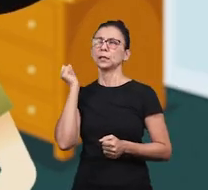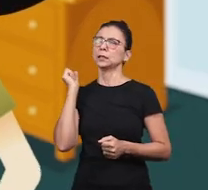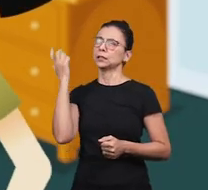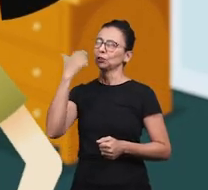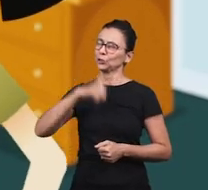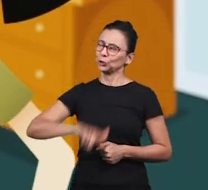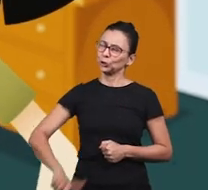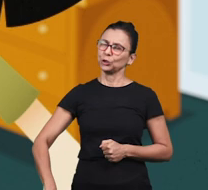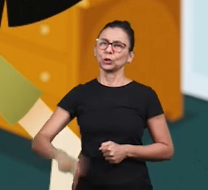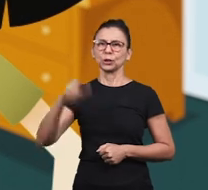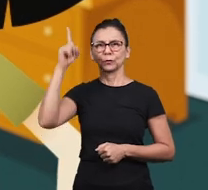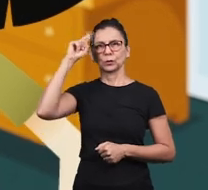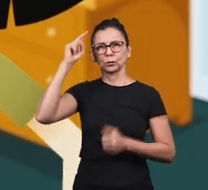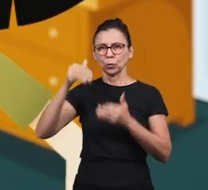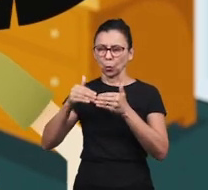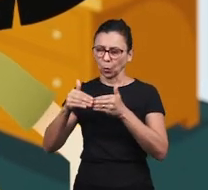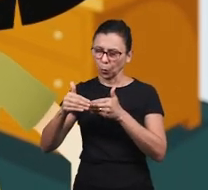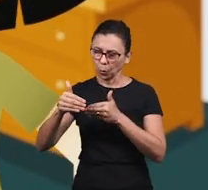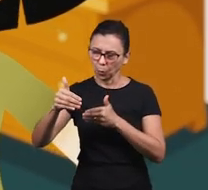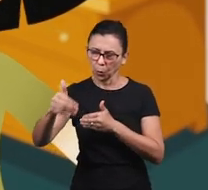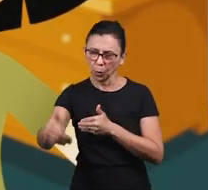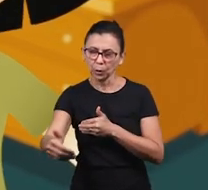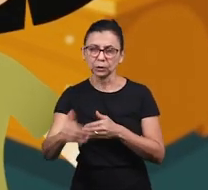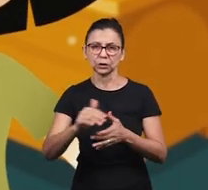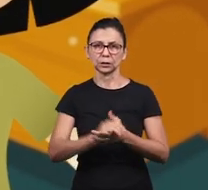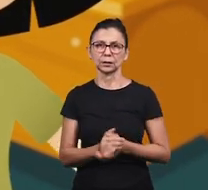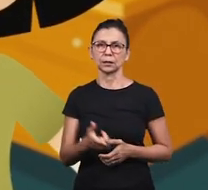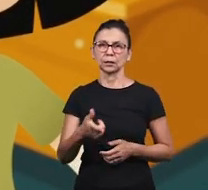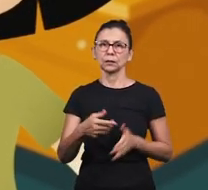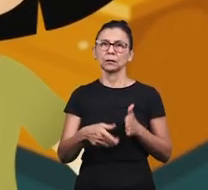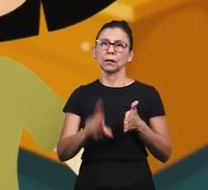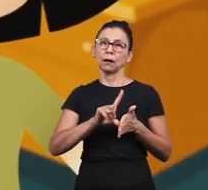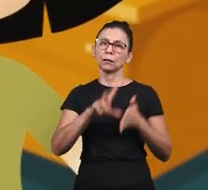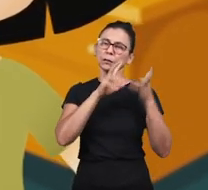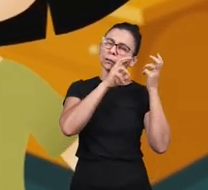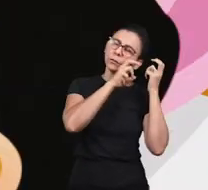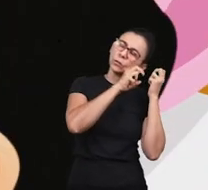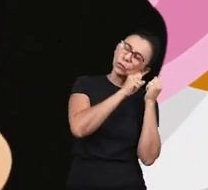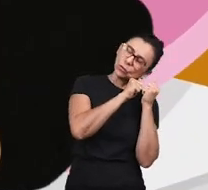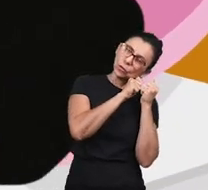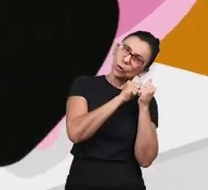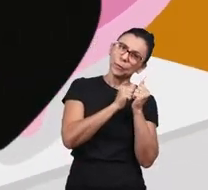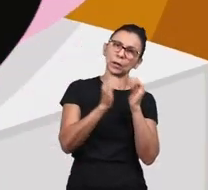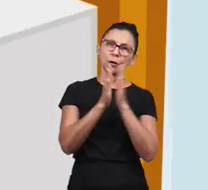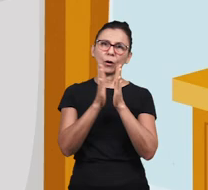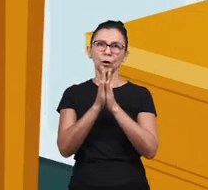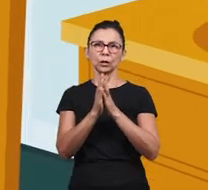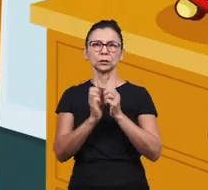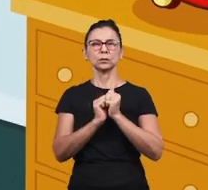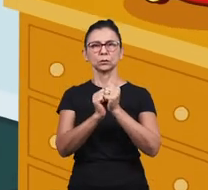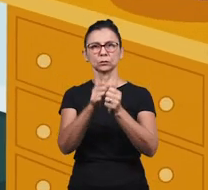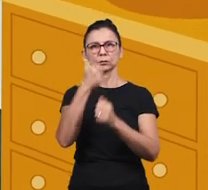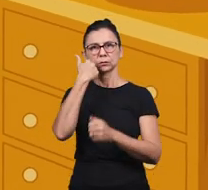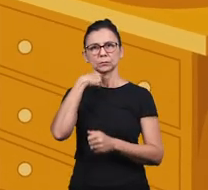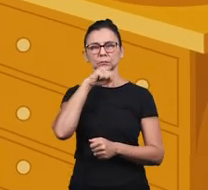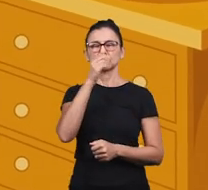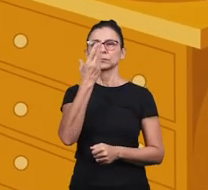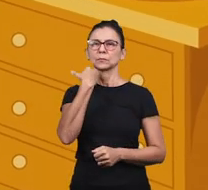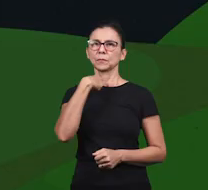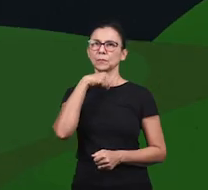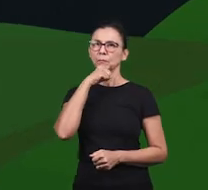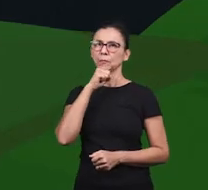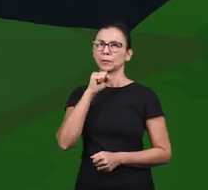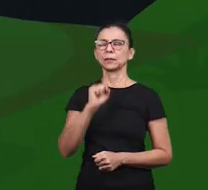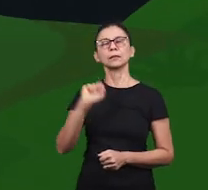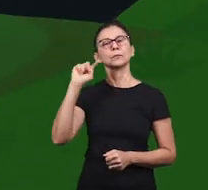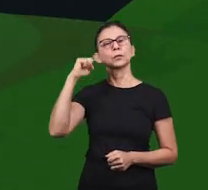se prépare pour dormir, mais avant, prie avec ses parents. Héloïse a pris à dormir. Dans quelques heures,